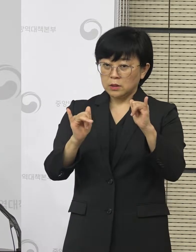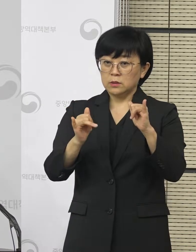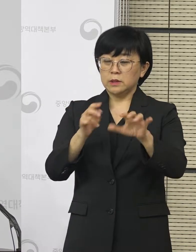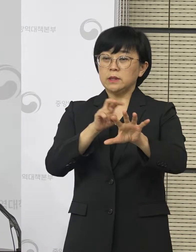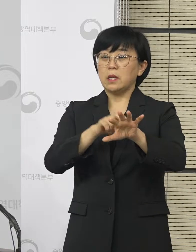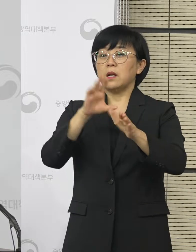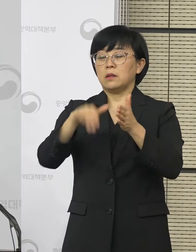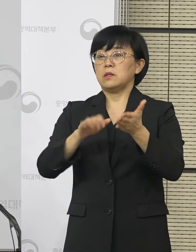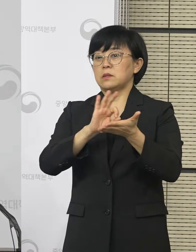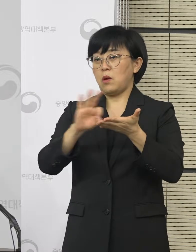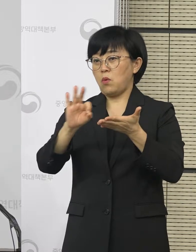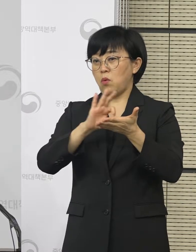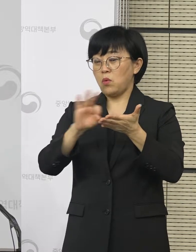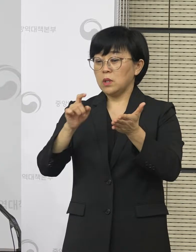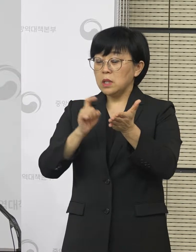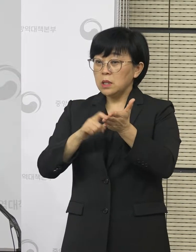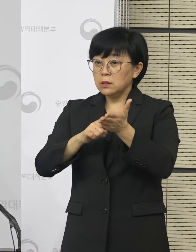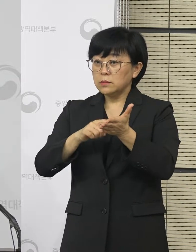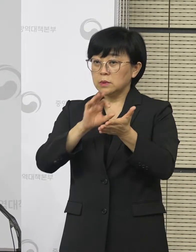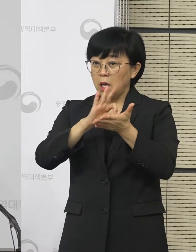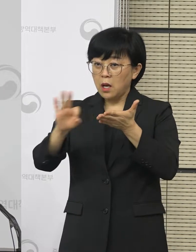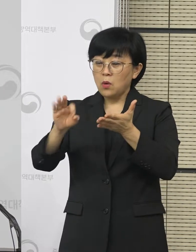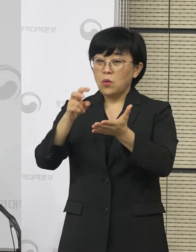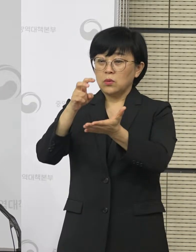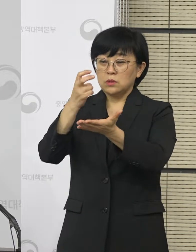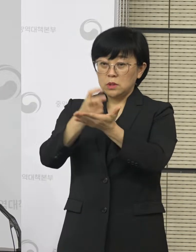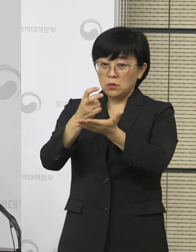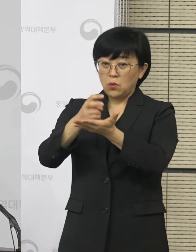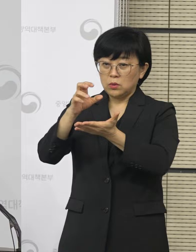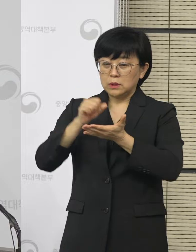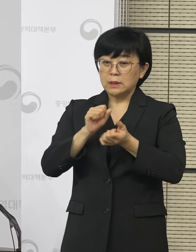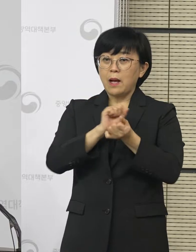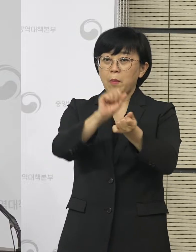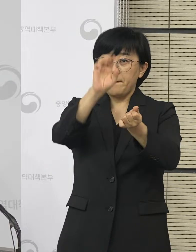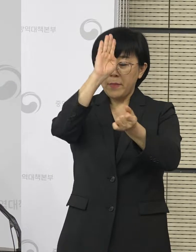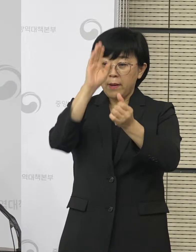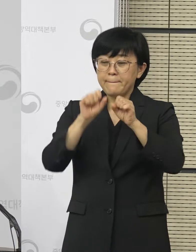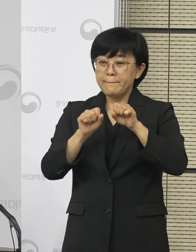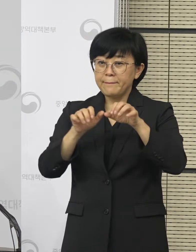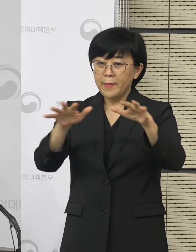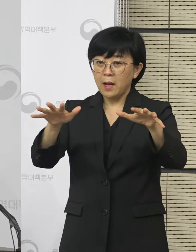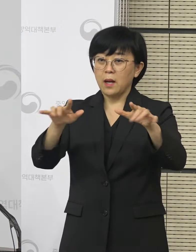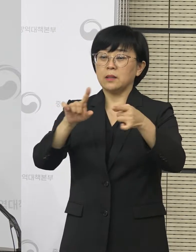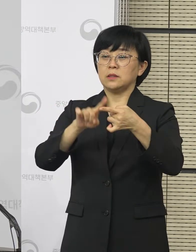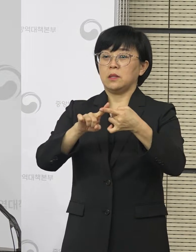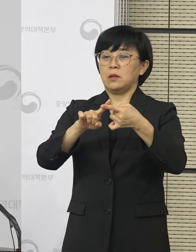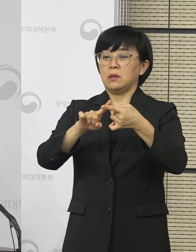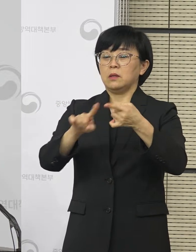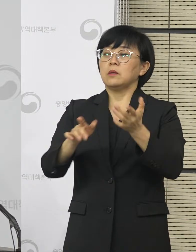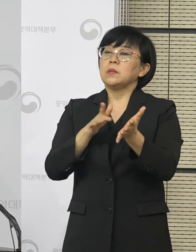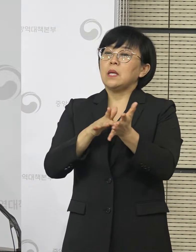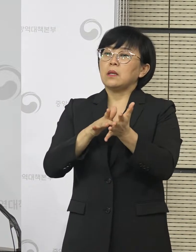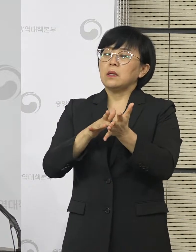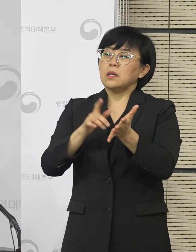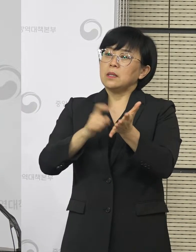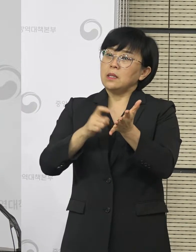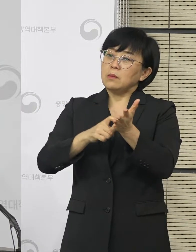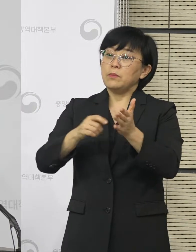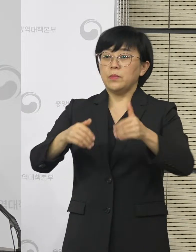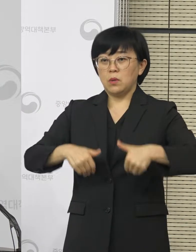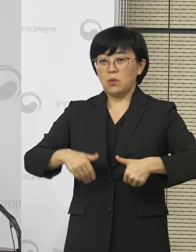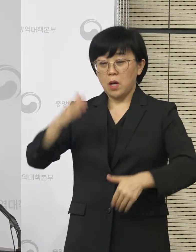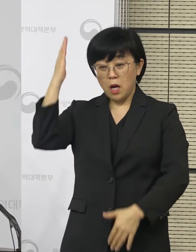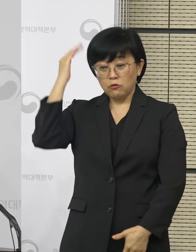사용될 예정입니다. 긴급 사용 승인 제도는 감염병 대유행이 우려하여 긴급히 진단